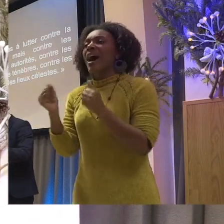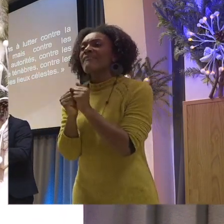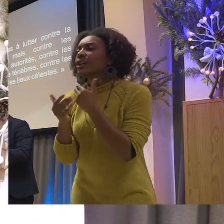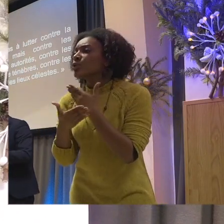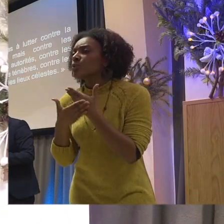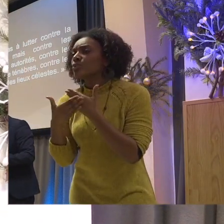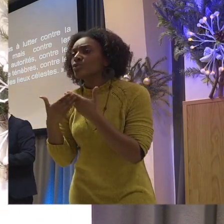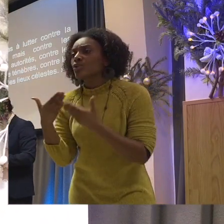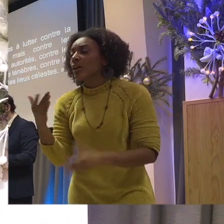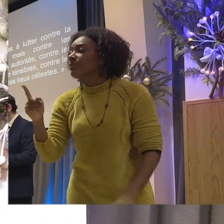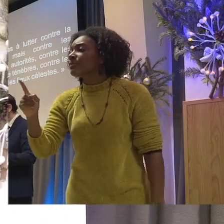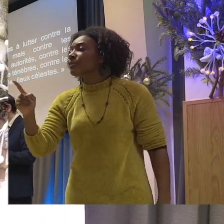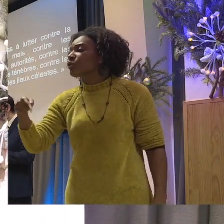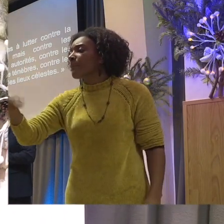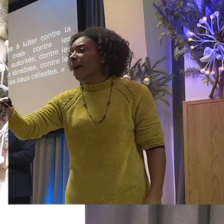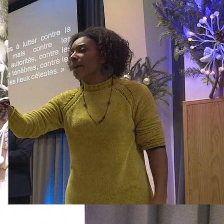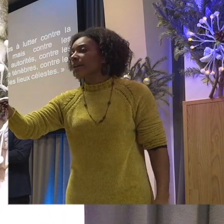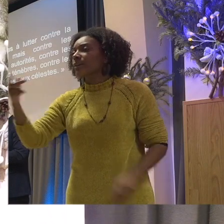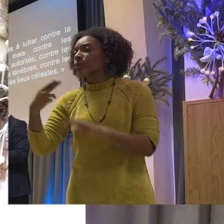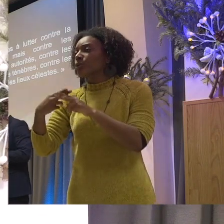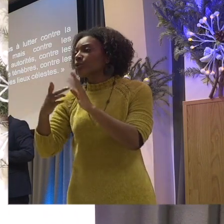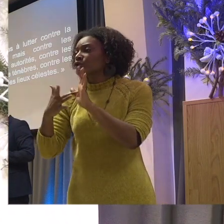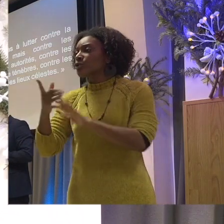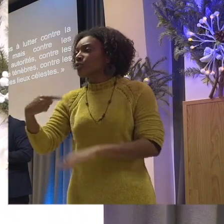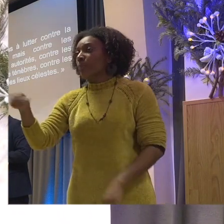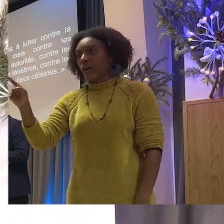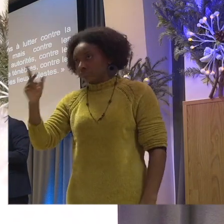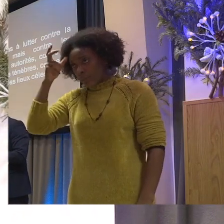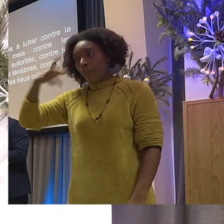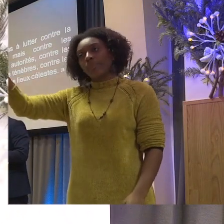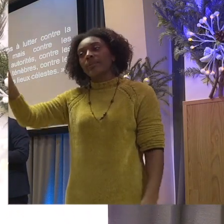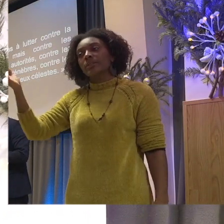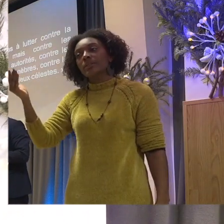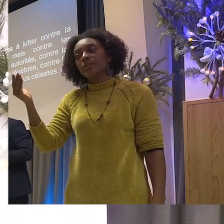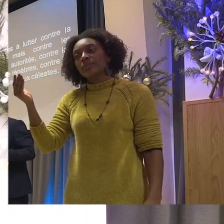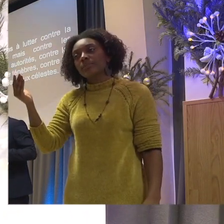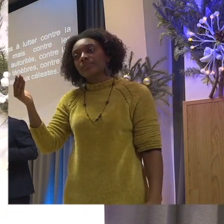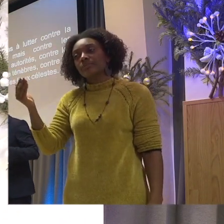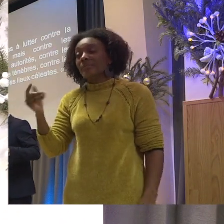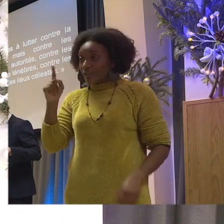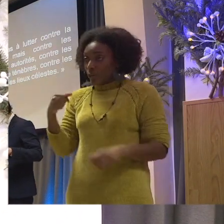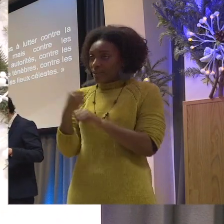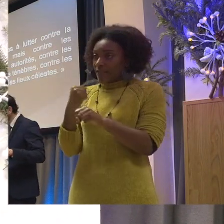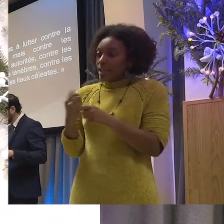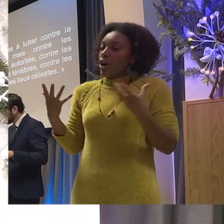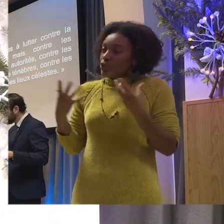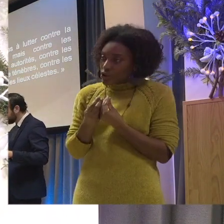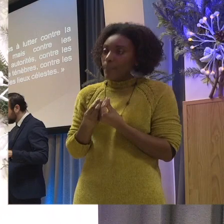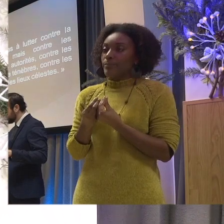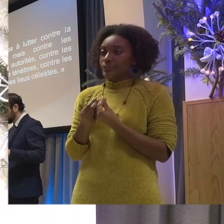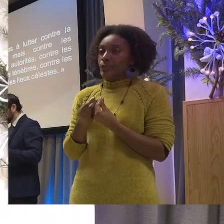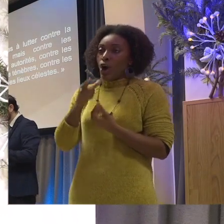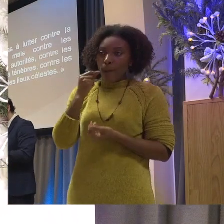l'amour. Alléluia. Servez Dieu ensemble. Travaillez ensemble dans la maison du Seigneur. Et si